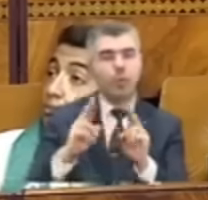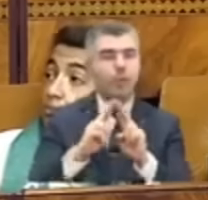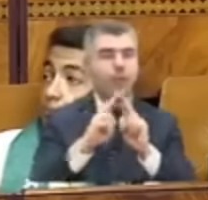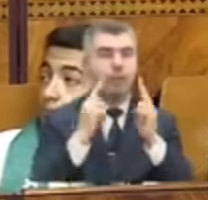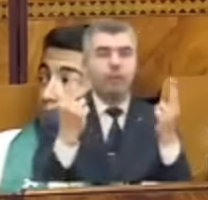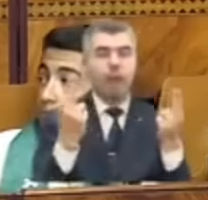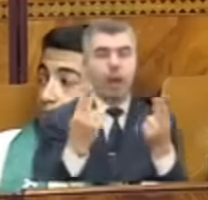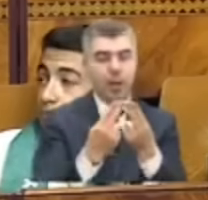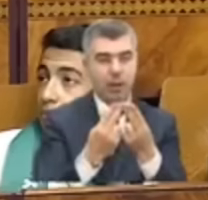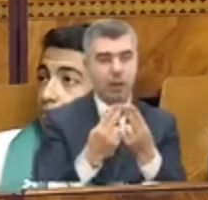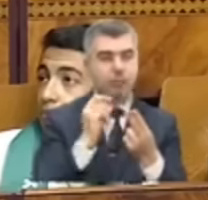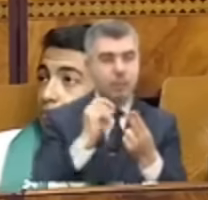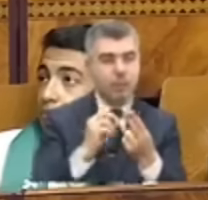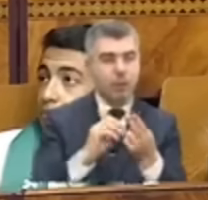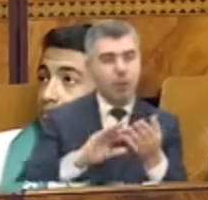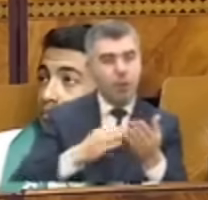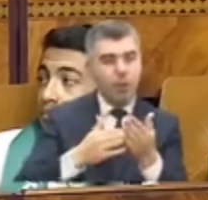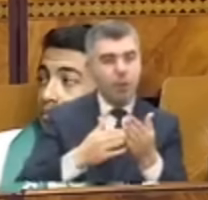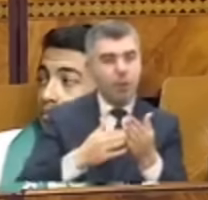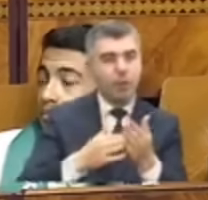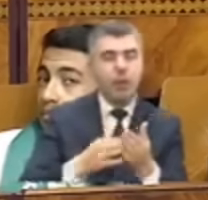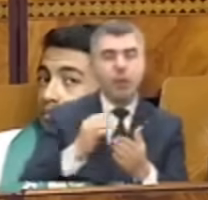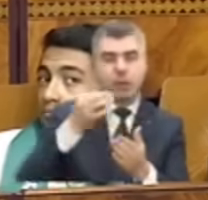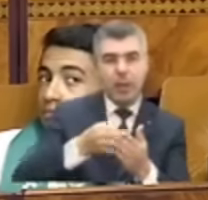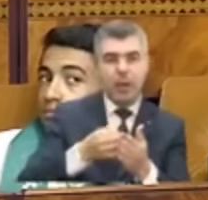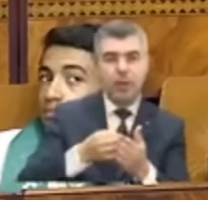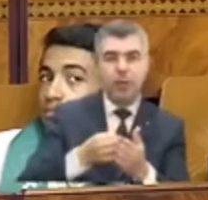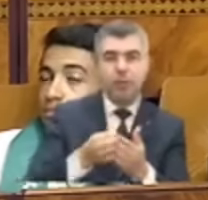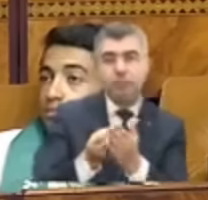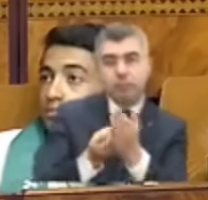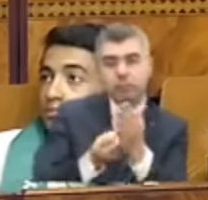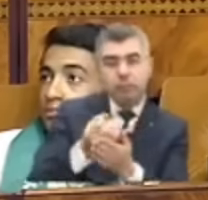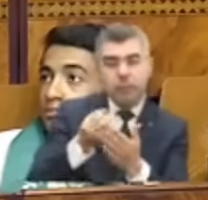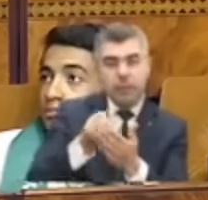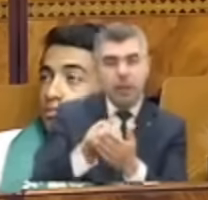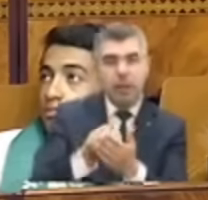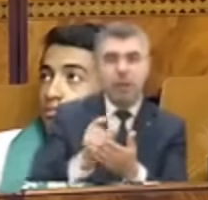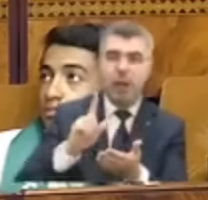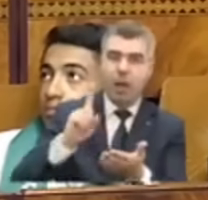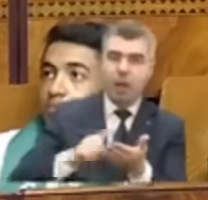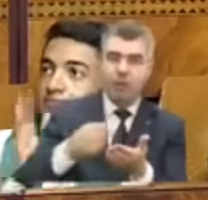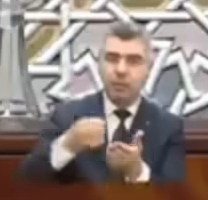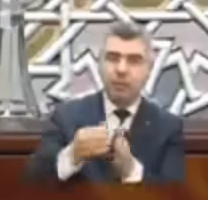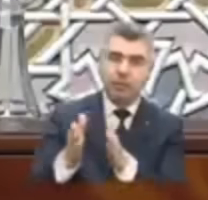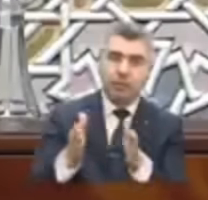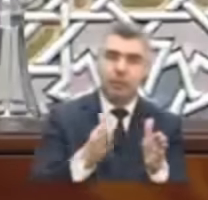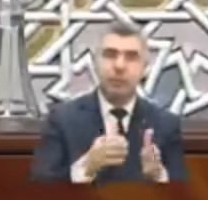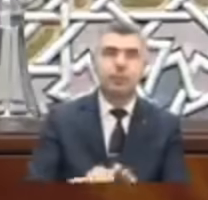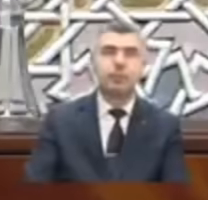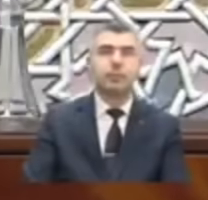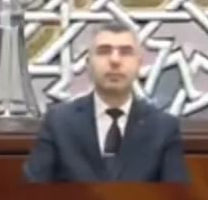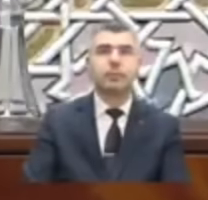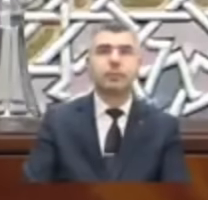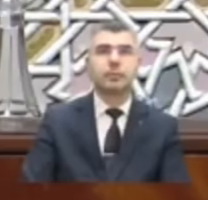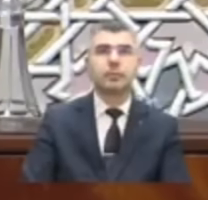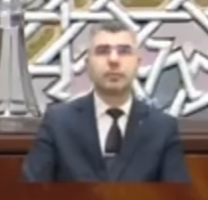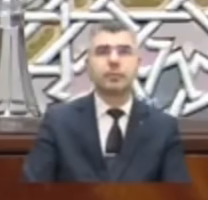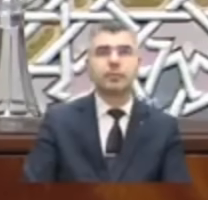للعالم التطور والامل والعلم سيكون البارزين وشكرا